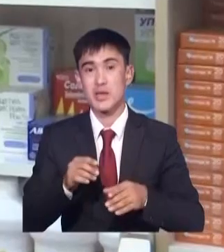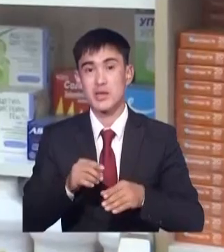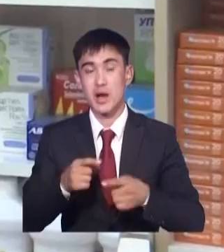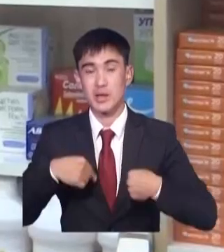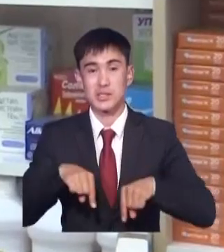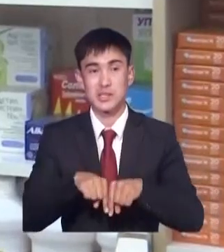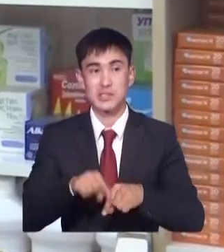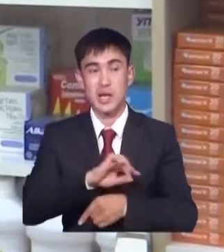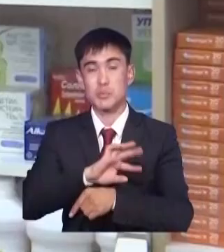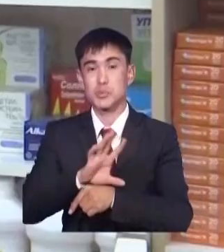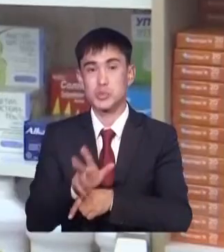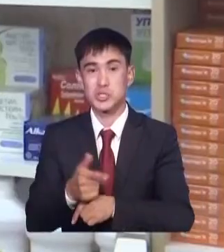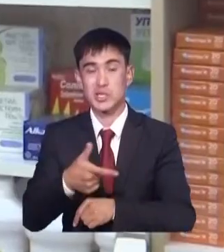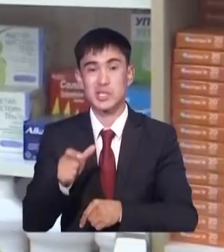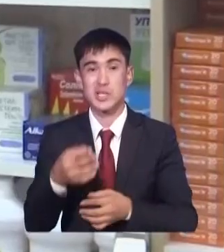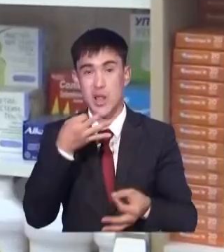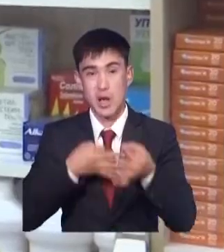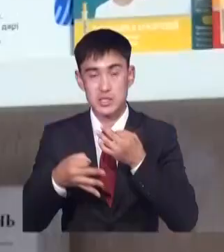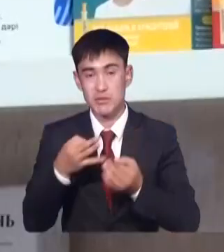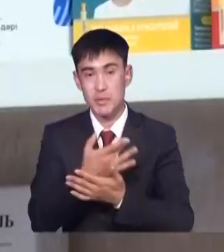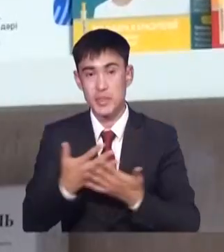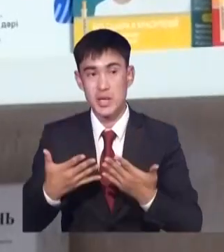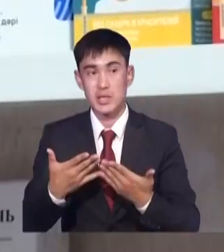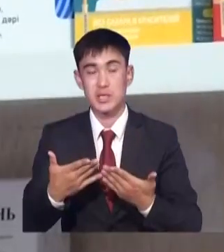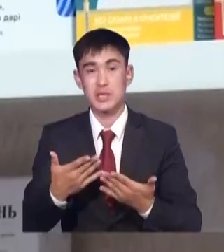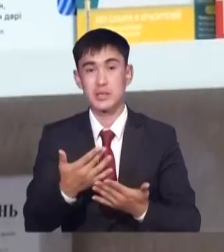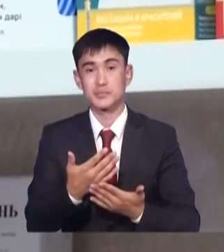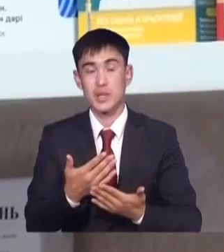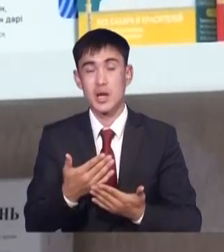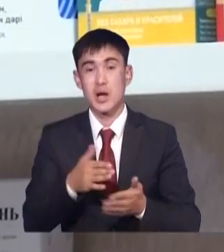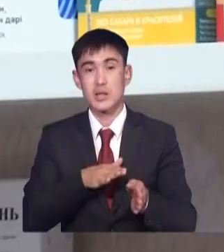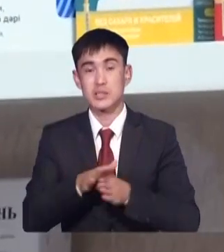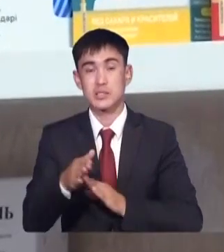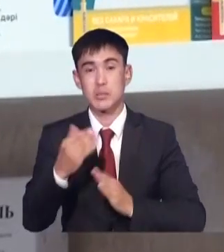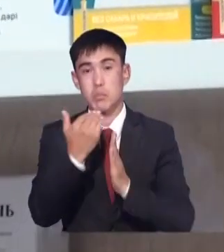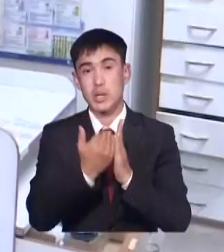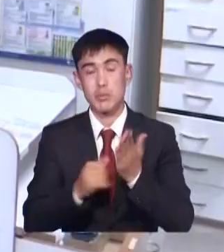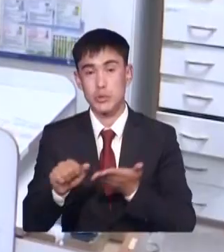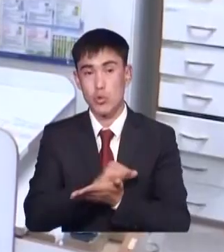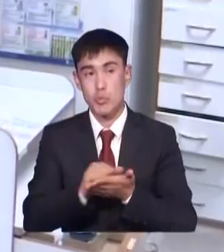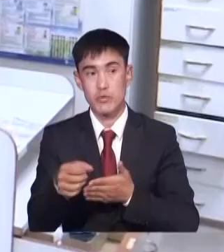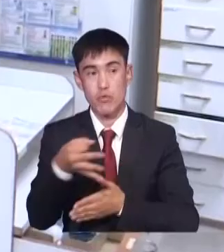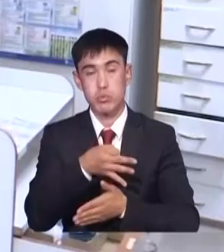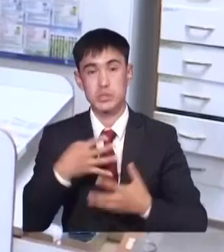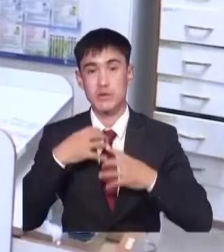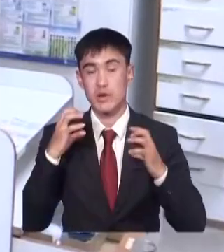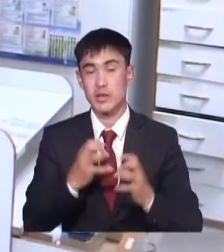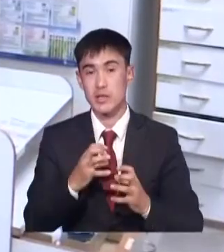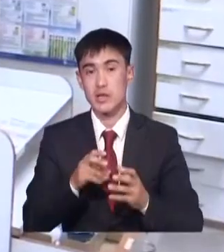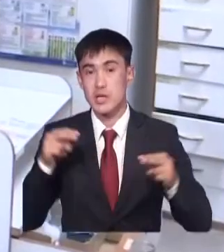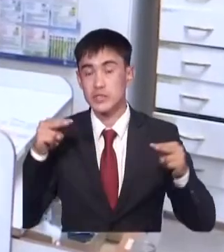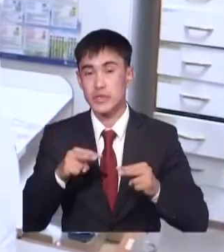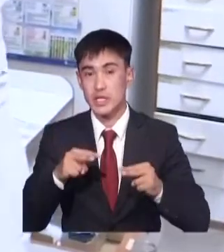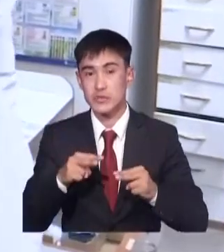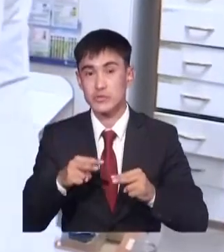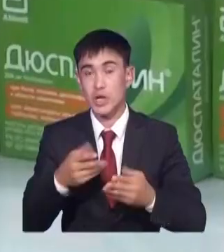организаций в части обеспечения граждан лекарствами и медизделиями. Анализ реализации программных документов в области здравоохранения